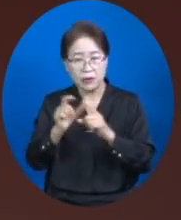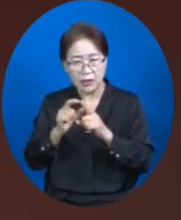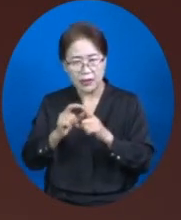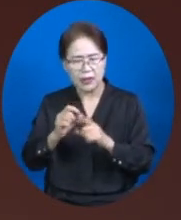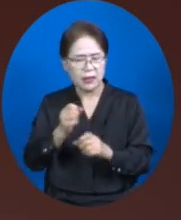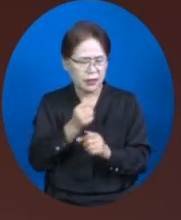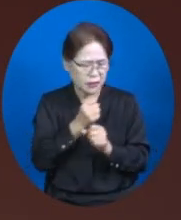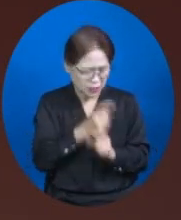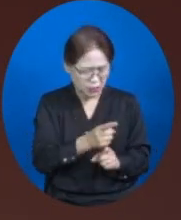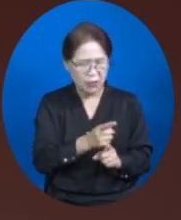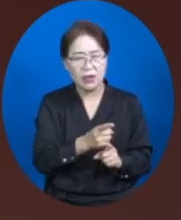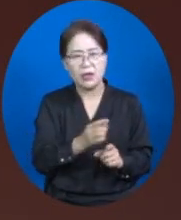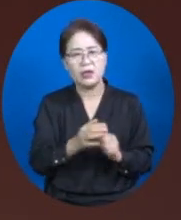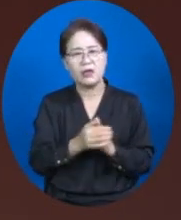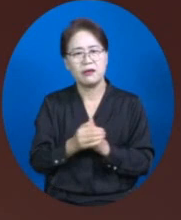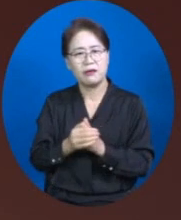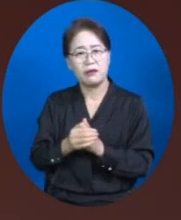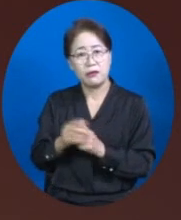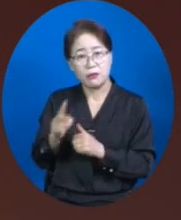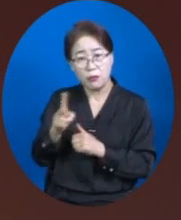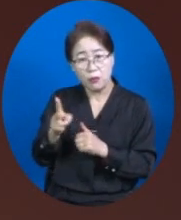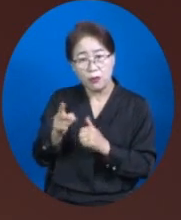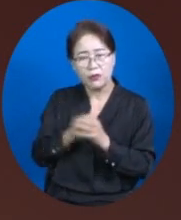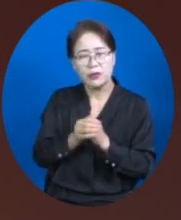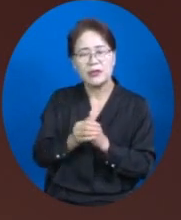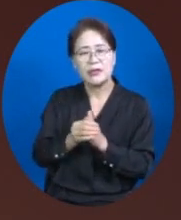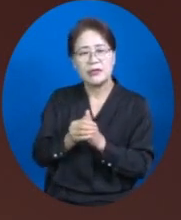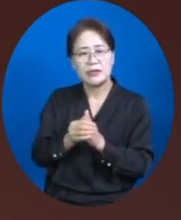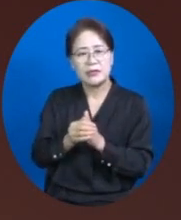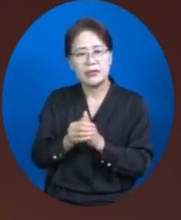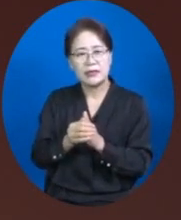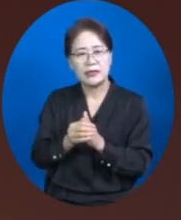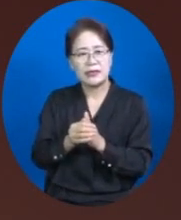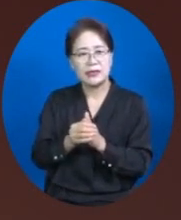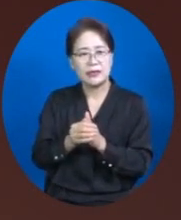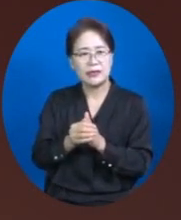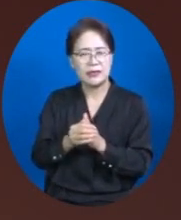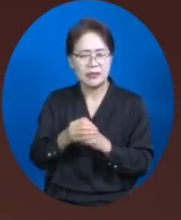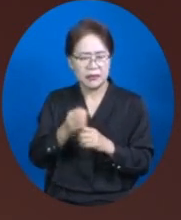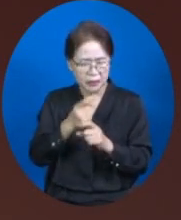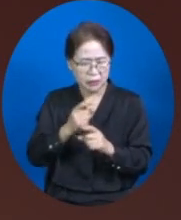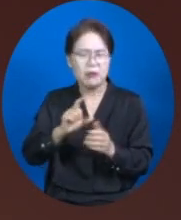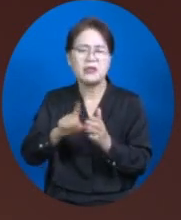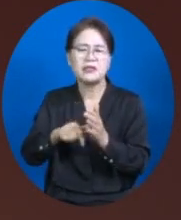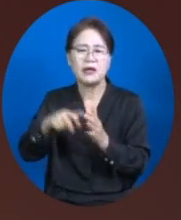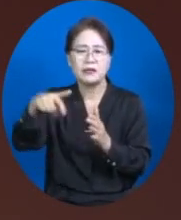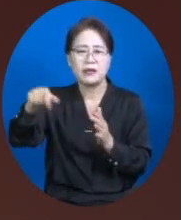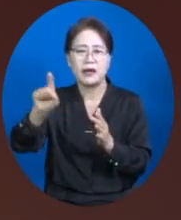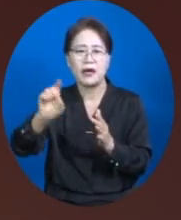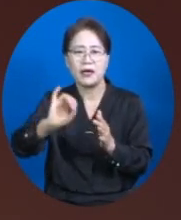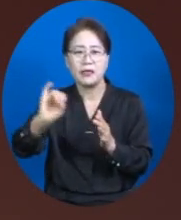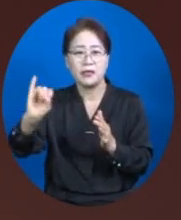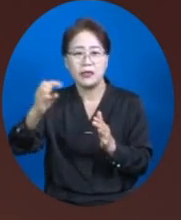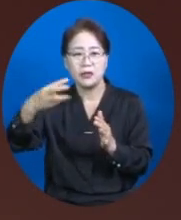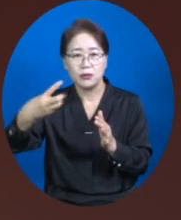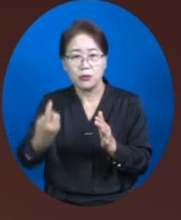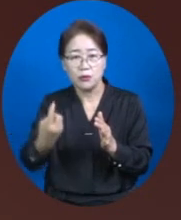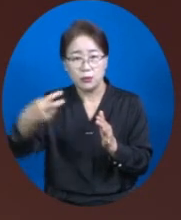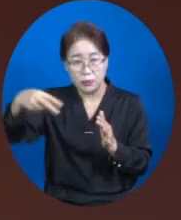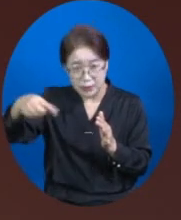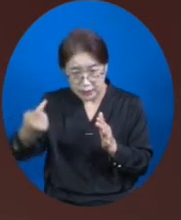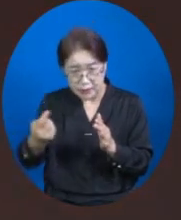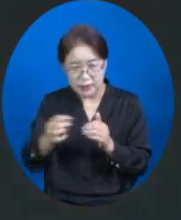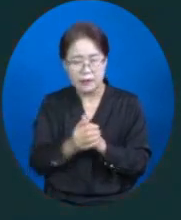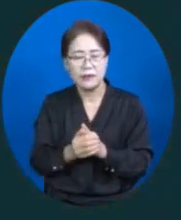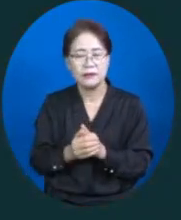기회를 의미합니다 기회 그러니까 가위로서는요 기회의 시간을 말하죠 그리스 로마의 신화의 보게